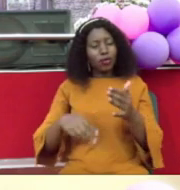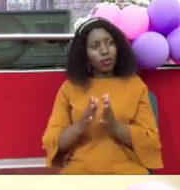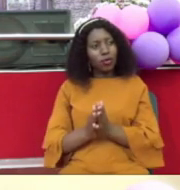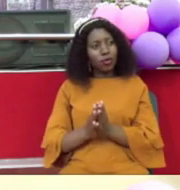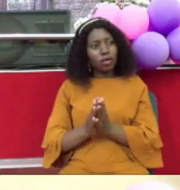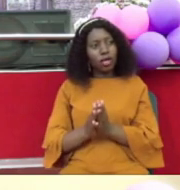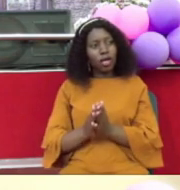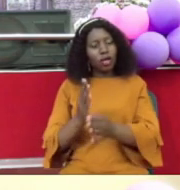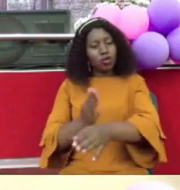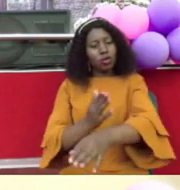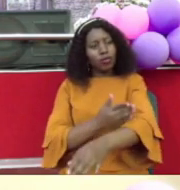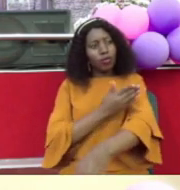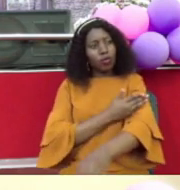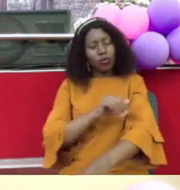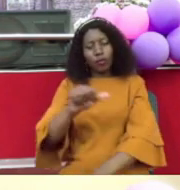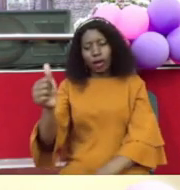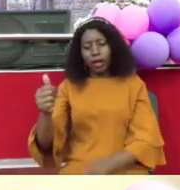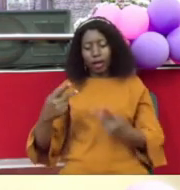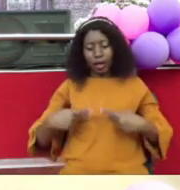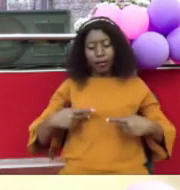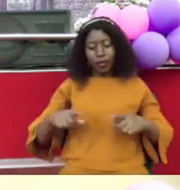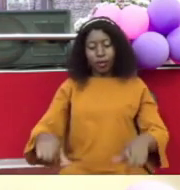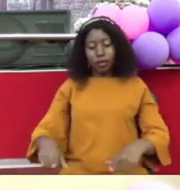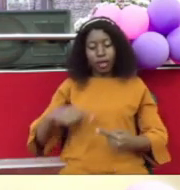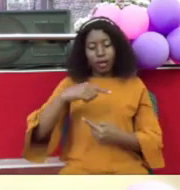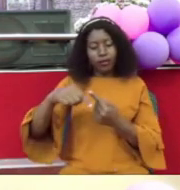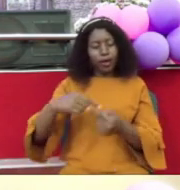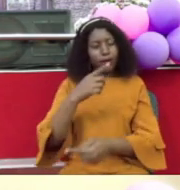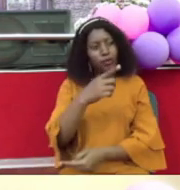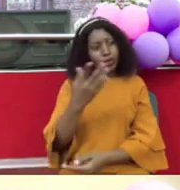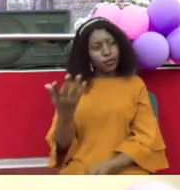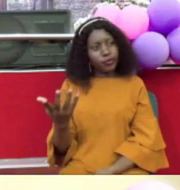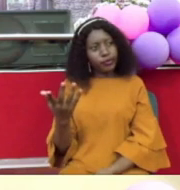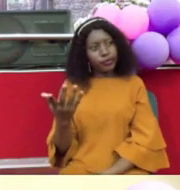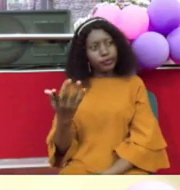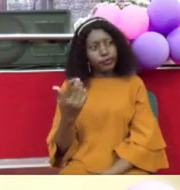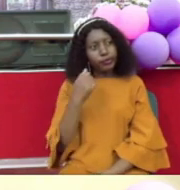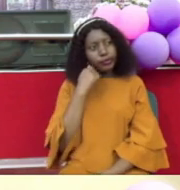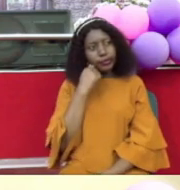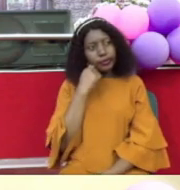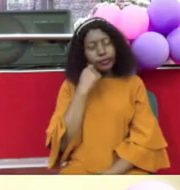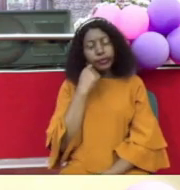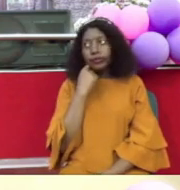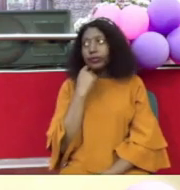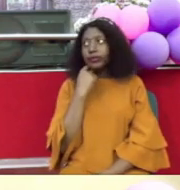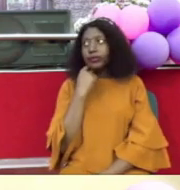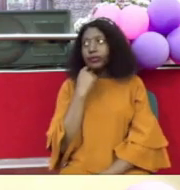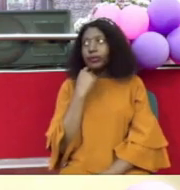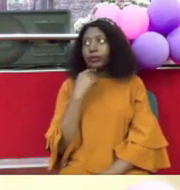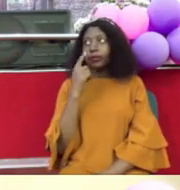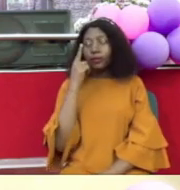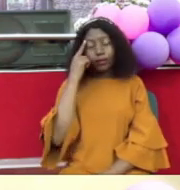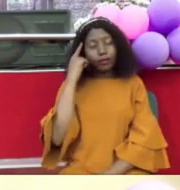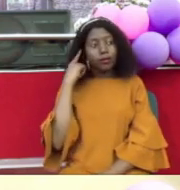other people's lives around you? Hivyo basi unafanya nini kuweza kusababisha maisha ya watu yakaweze kuwa mazuri walioko karibu na wewe? So are you